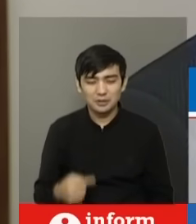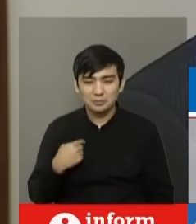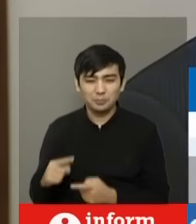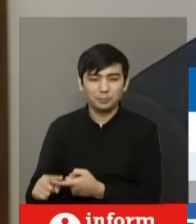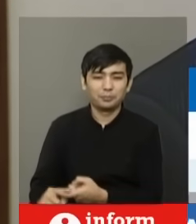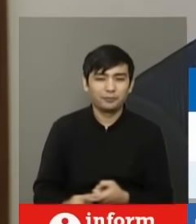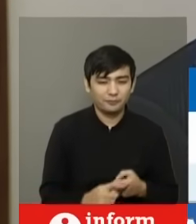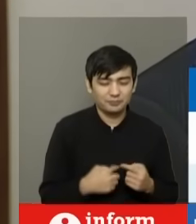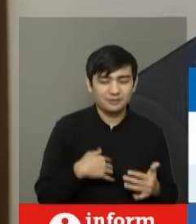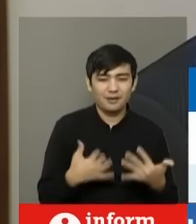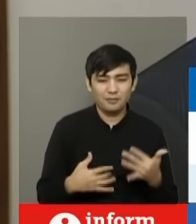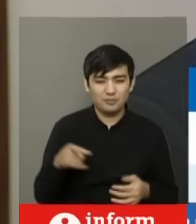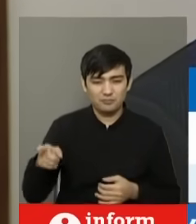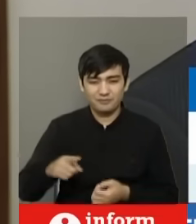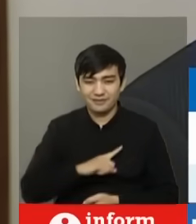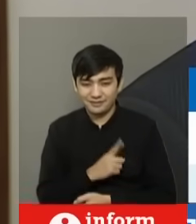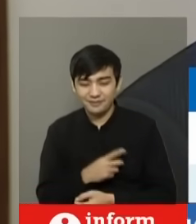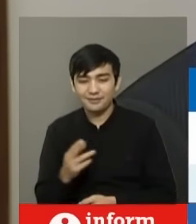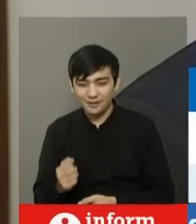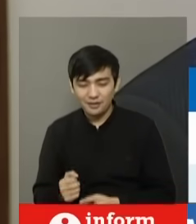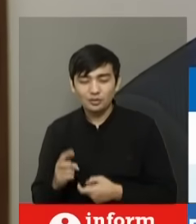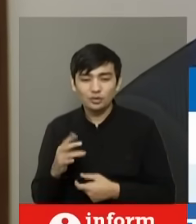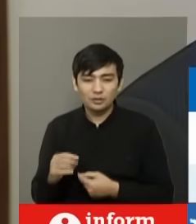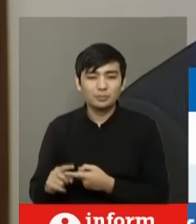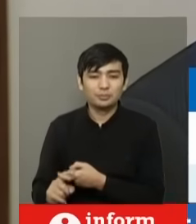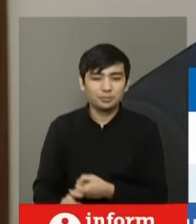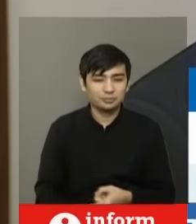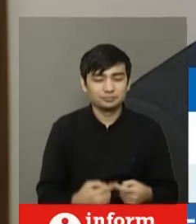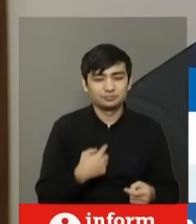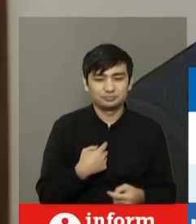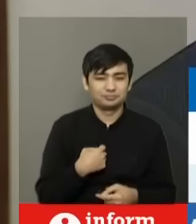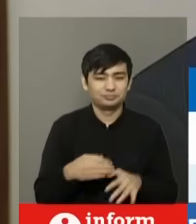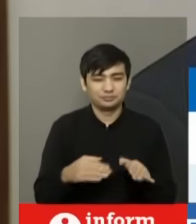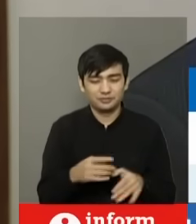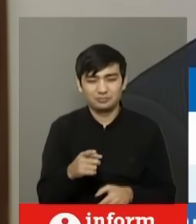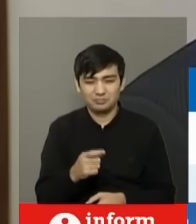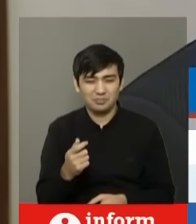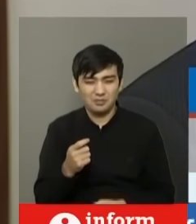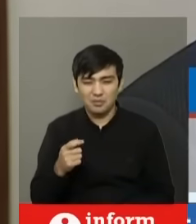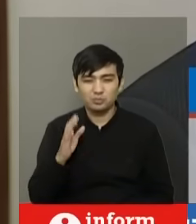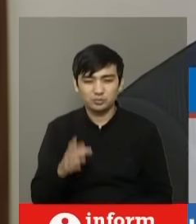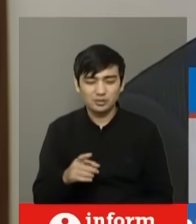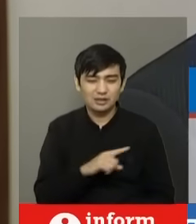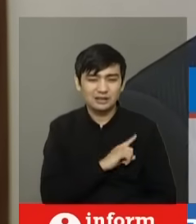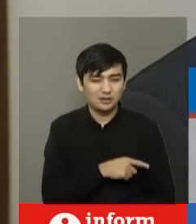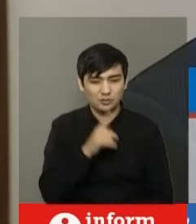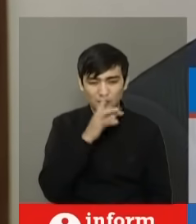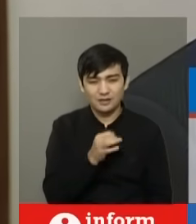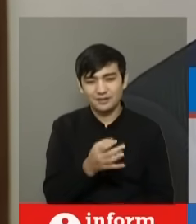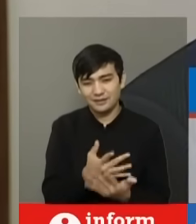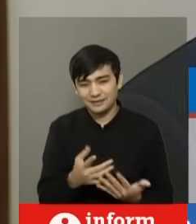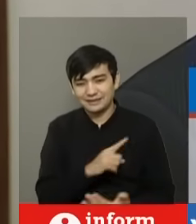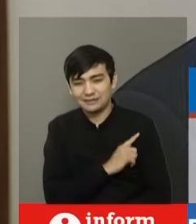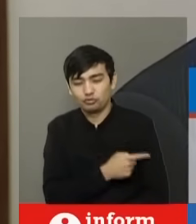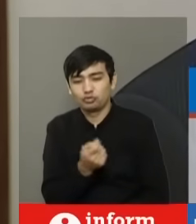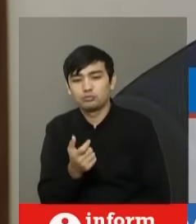ол табиғи тән геологиялық құбылыстың салдарынан болатын дүмпулер. Ол дүмпулердің кейбіреуі күші